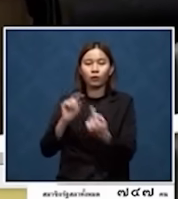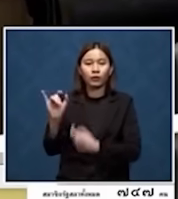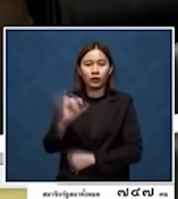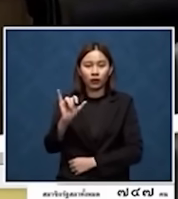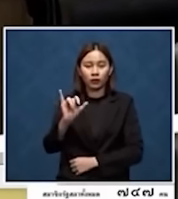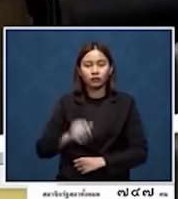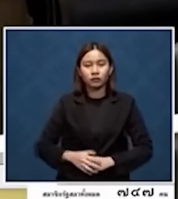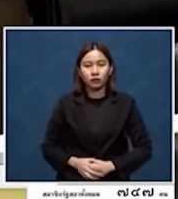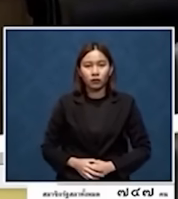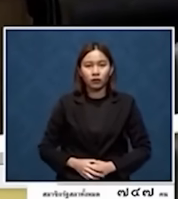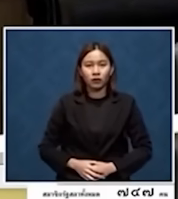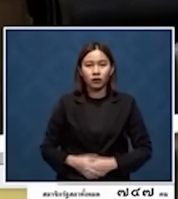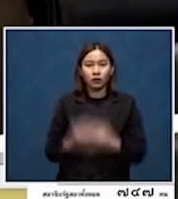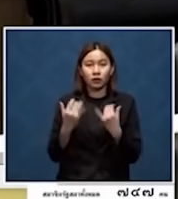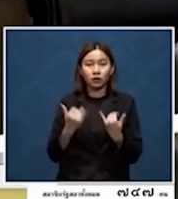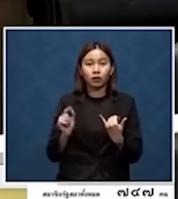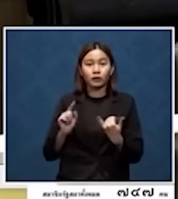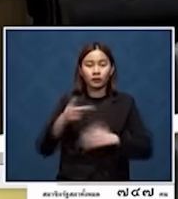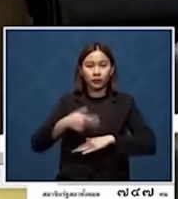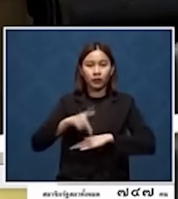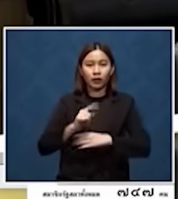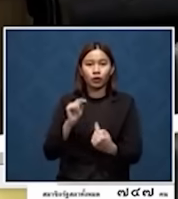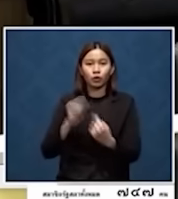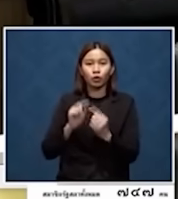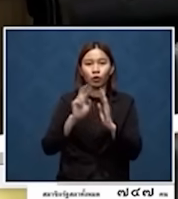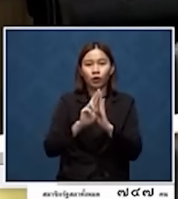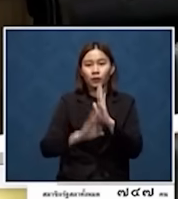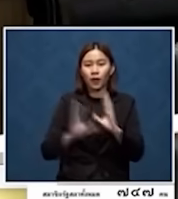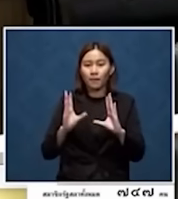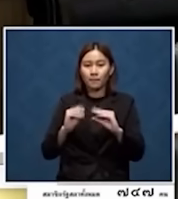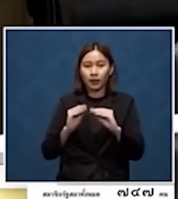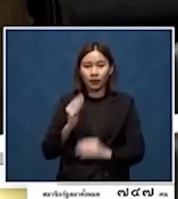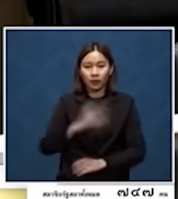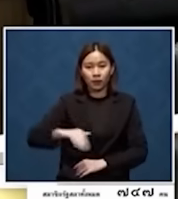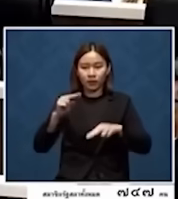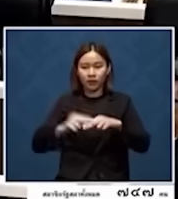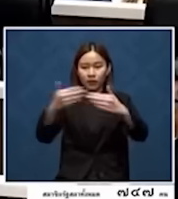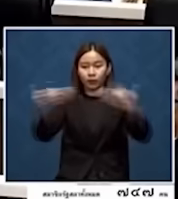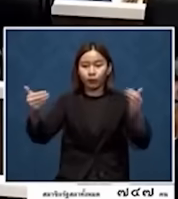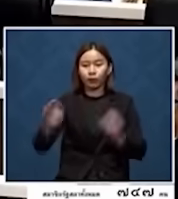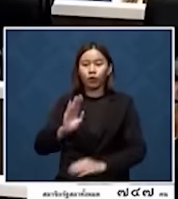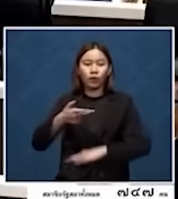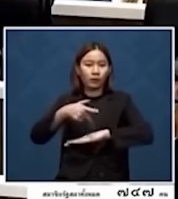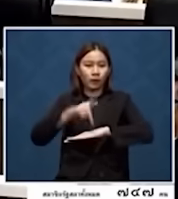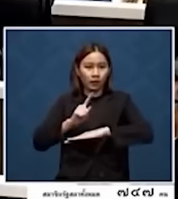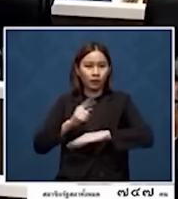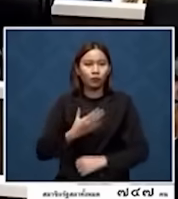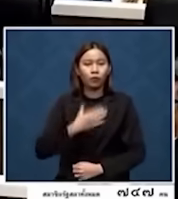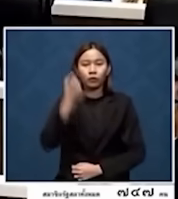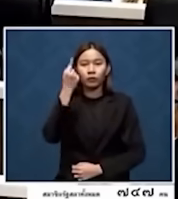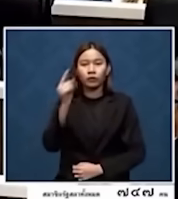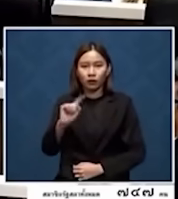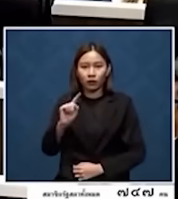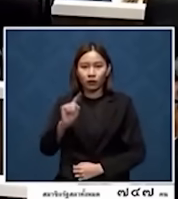9:35 นะคุณวันนอก็แจ้งว่าตอนนี้มีสมาชิกมาร่วมแค่239จาก747ยังไม่ถึงกึ่งหนึ่ง